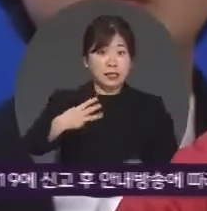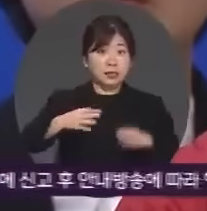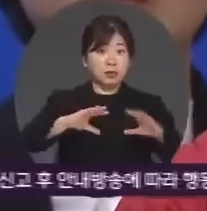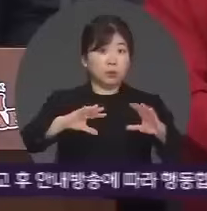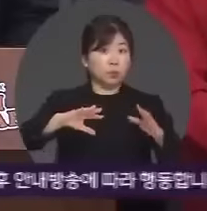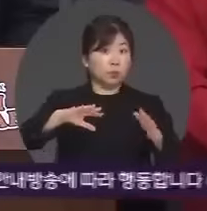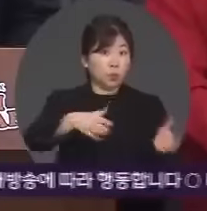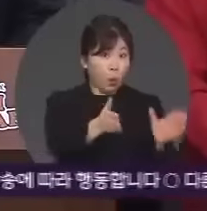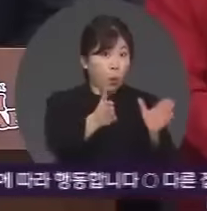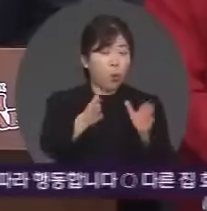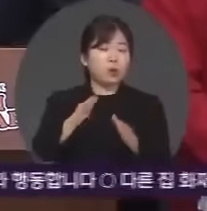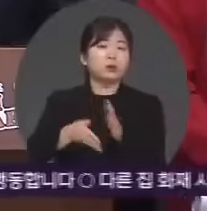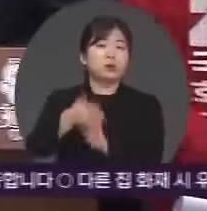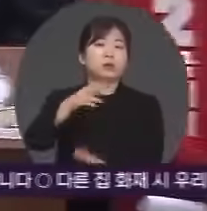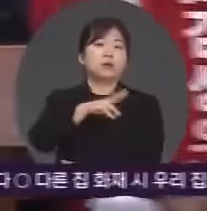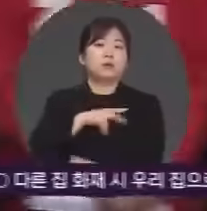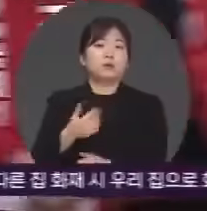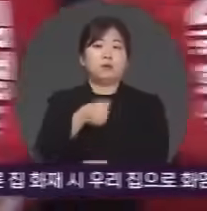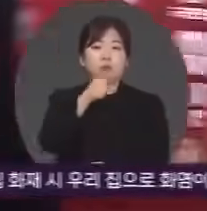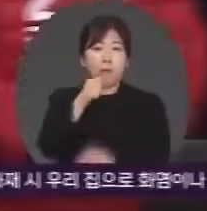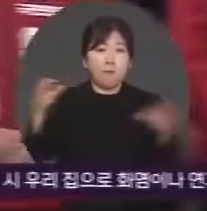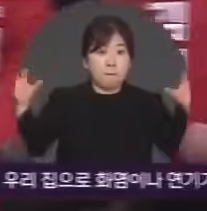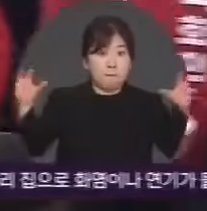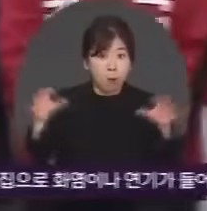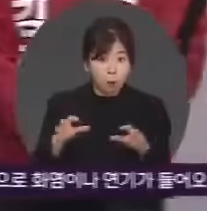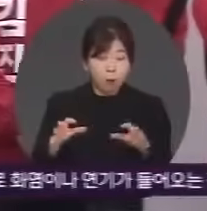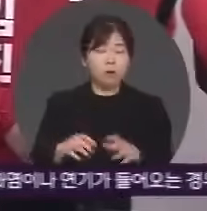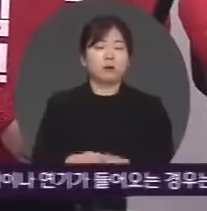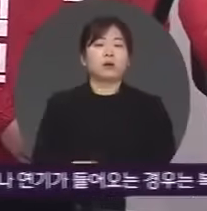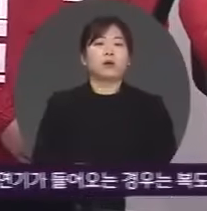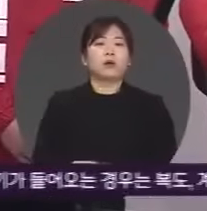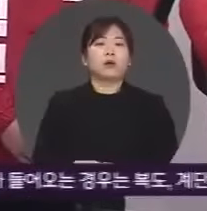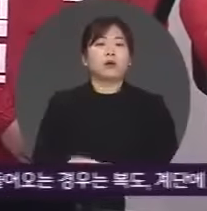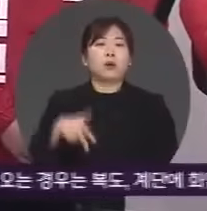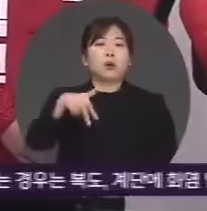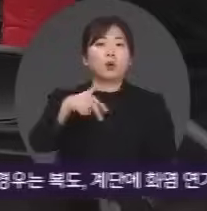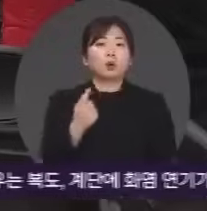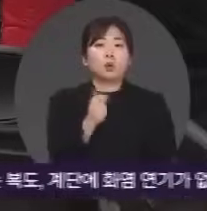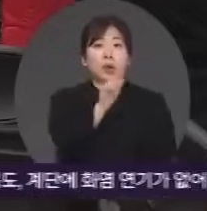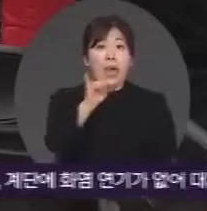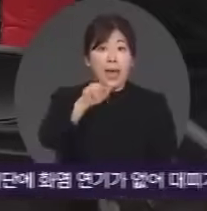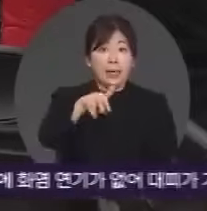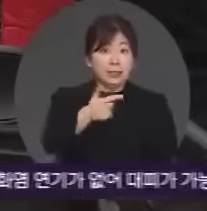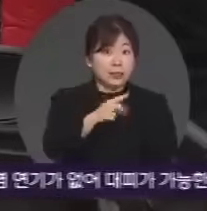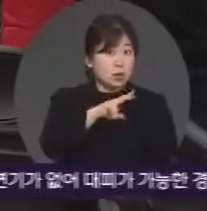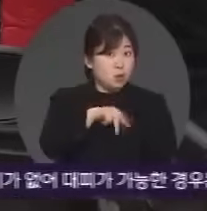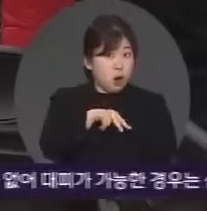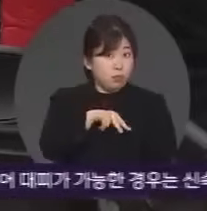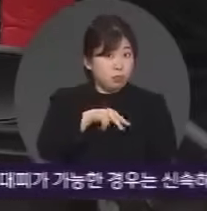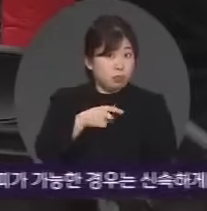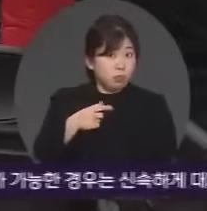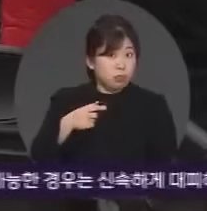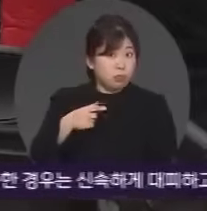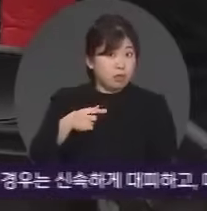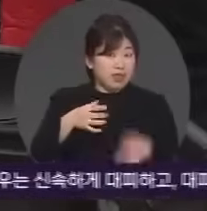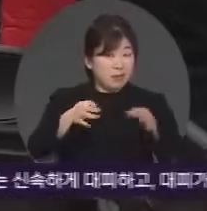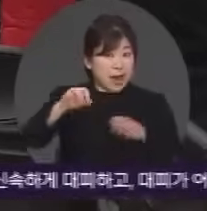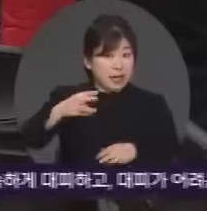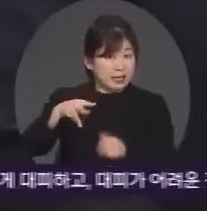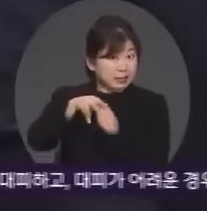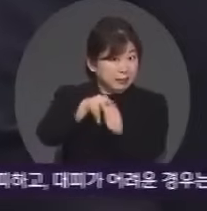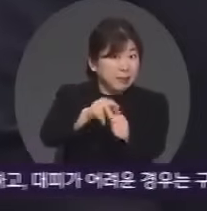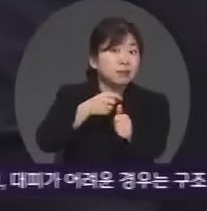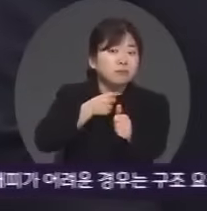후보자들은 기자회견을 열고 조혜진 의원의 경선 참여를 요구했습니다. 이들은 김해와 아무런 연관이